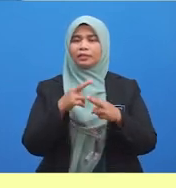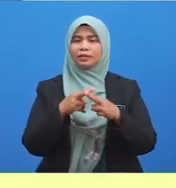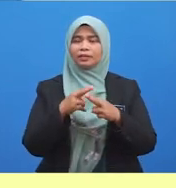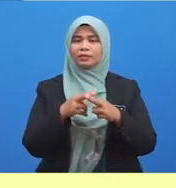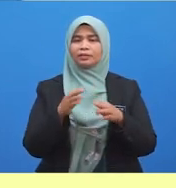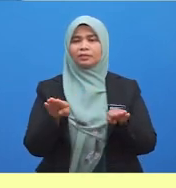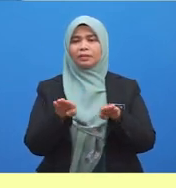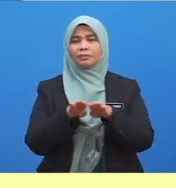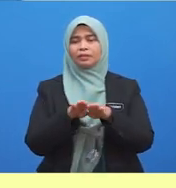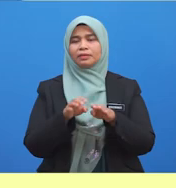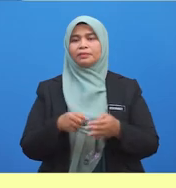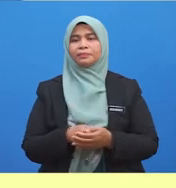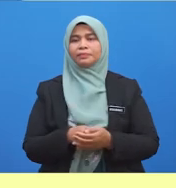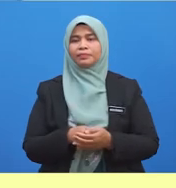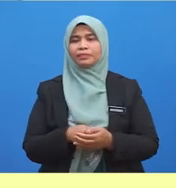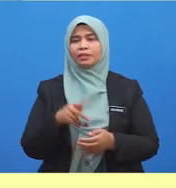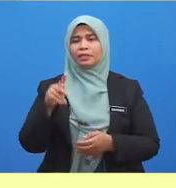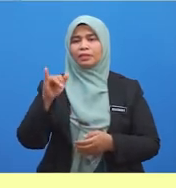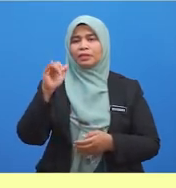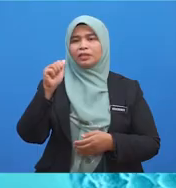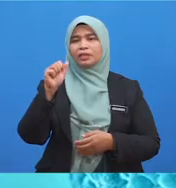sebagai kiasma.